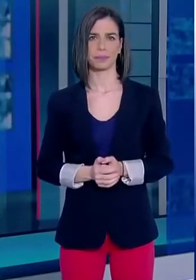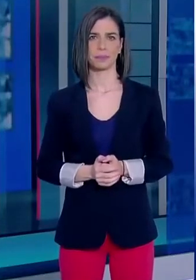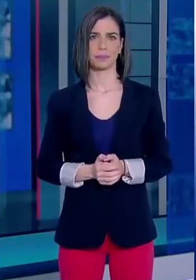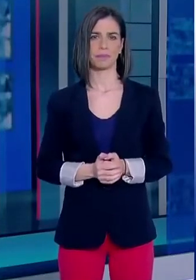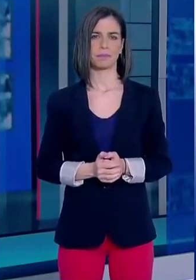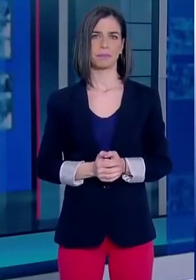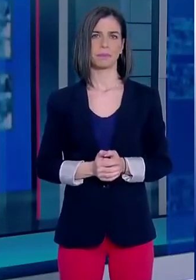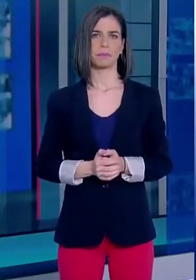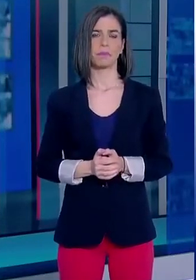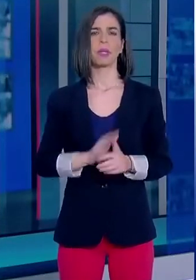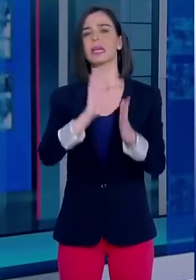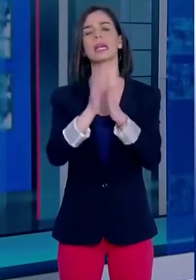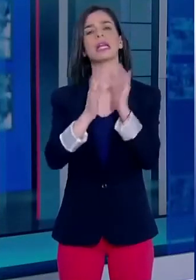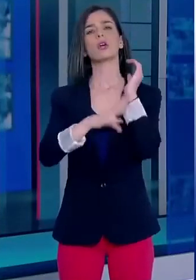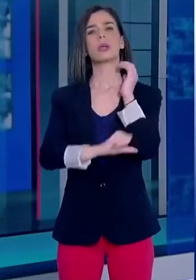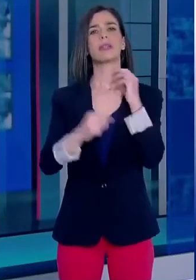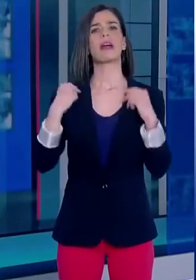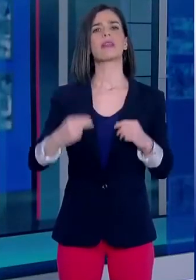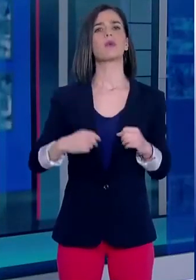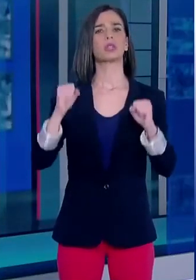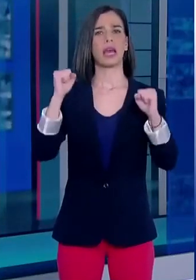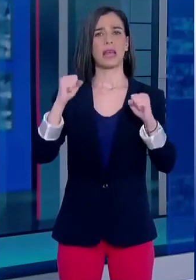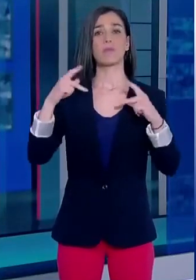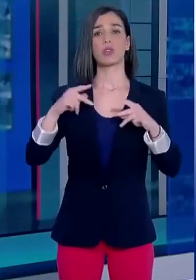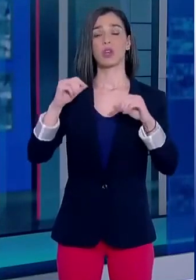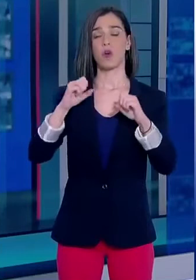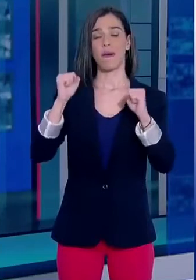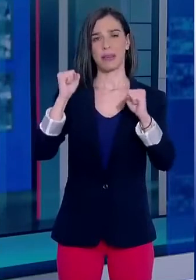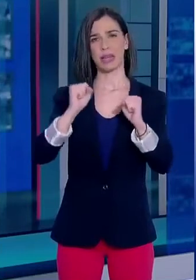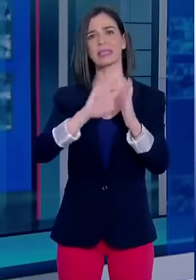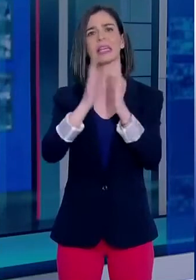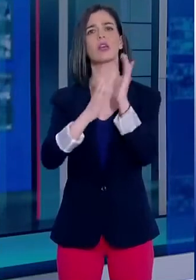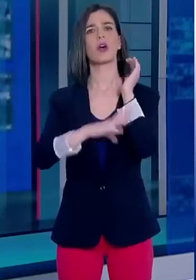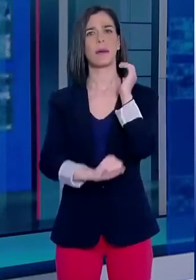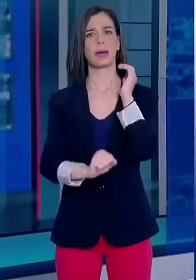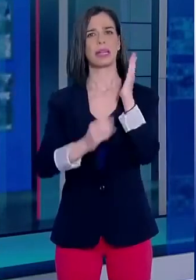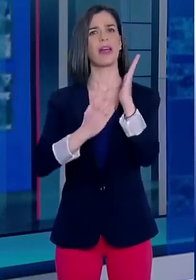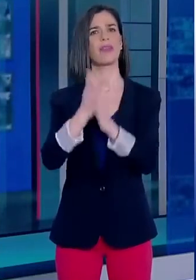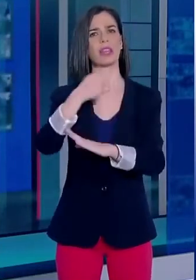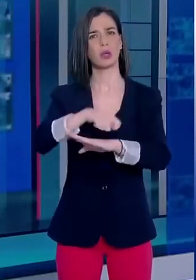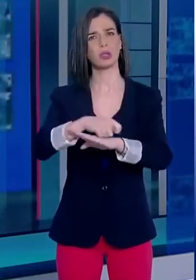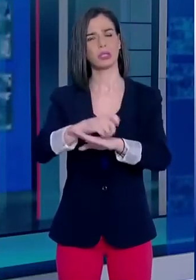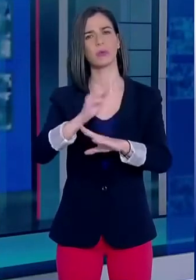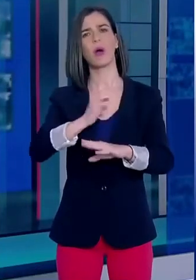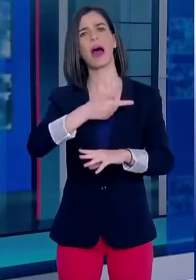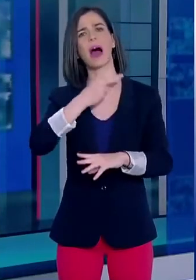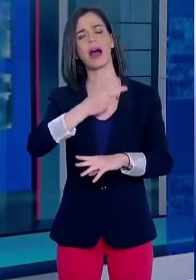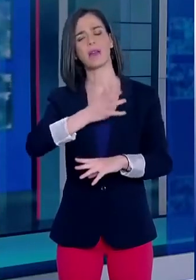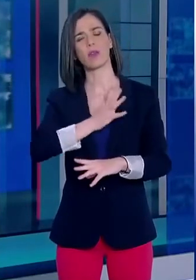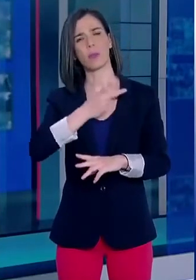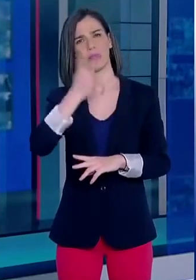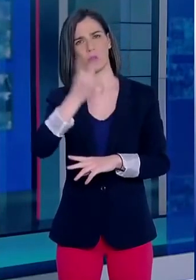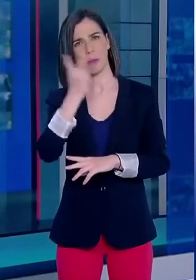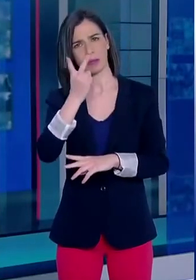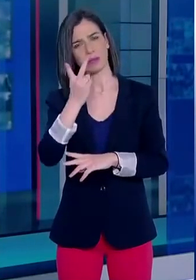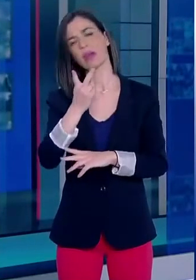Μετά από ενημέρωση του Γενικού Γραμματέα Δημόσιας Υγείας του Υπουργείου Υγείας και του Γενικού Γραμματέα Δικαιοσύνης και Ανθρώπινων Δικαιωμάτων προς την Επιτροπή Εμπειρογνωμόνων του